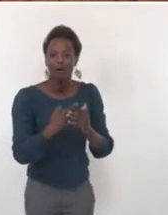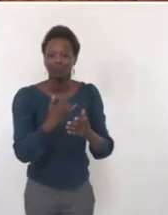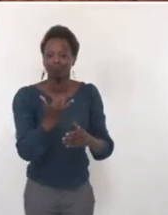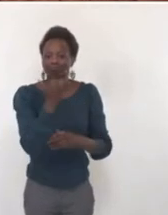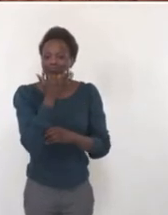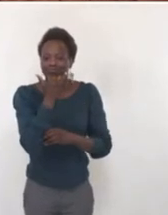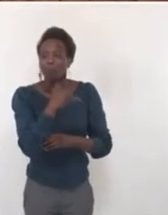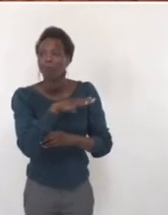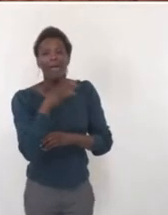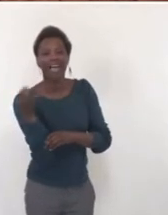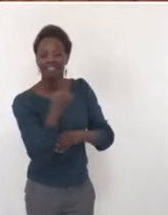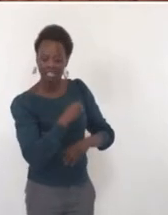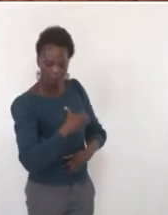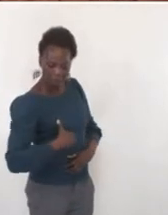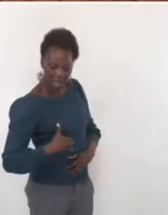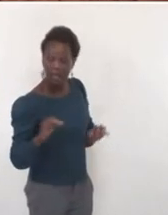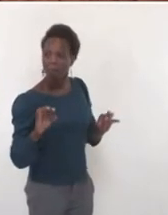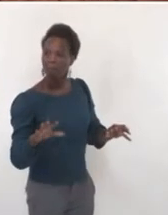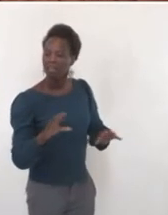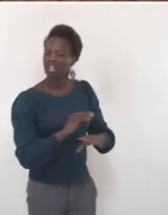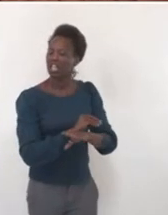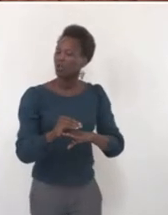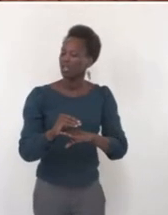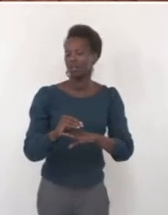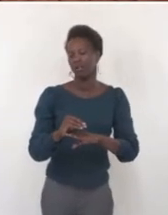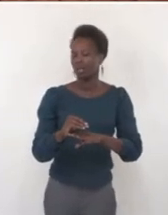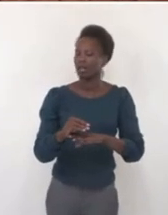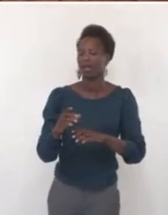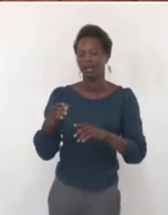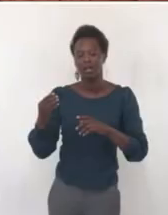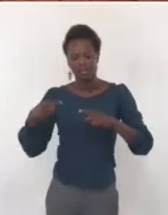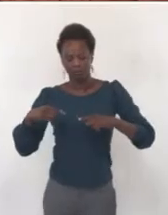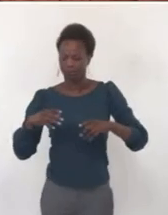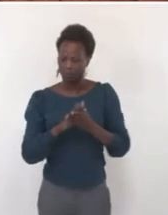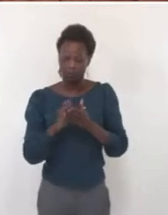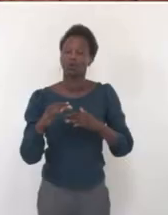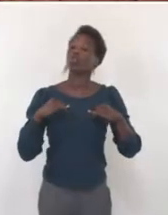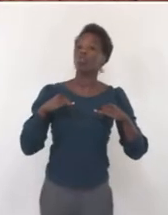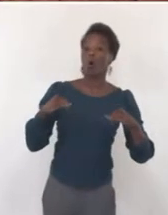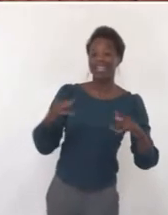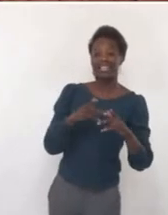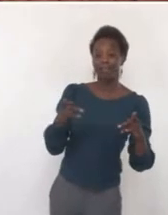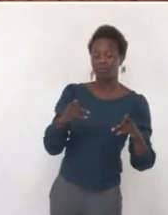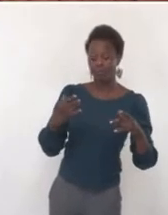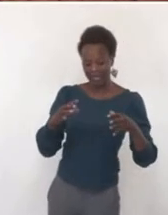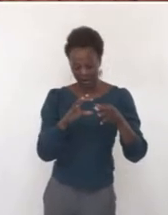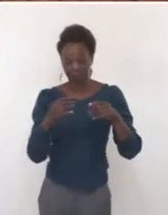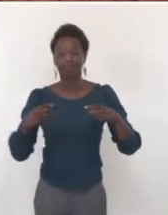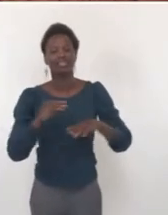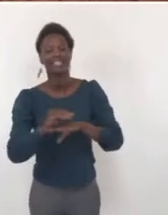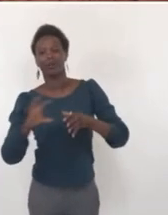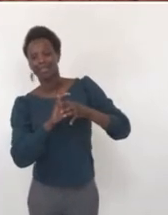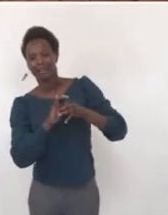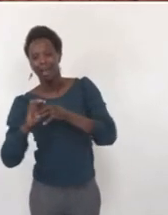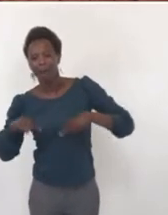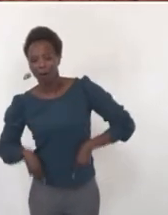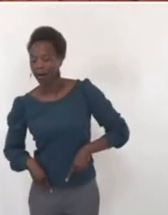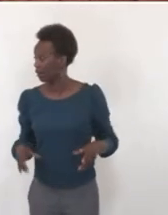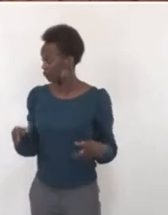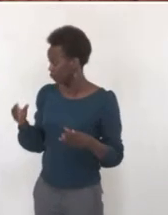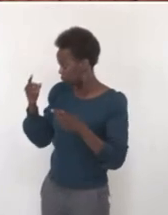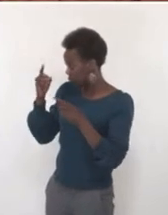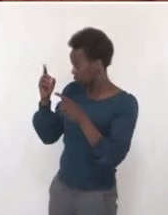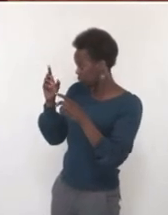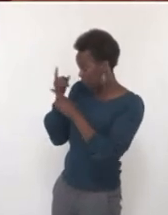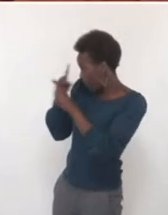tranquillité publique et l'insécurité, la sécurité c'était l'État. Vous avez été clairement démenti et tous les textes le prouvent. La mairie est en charge de